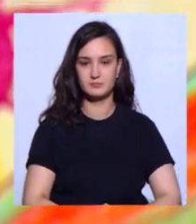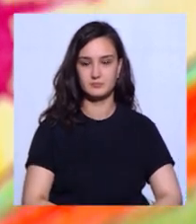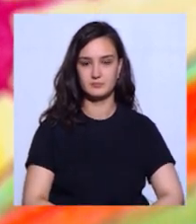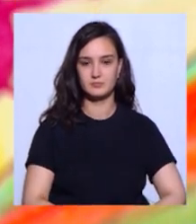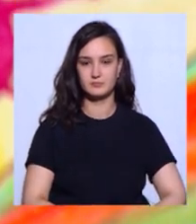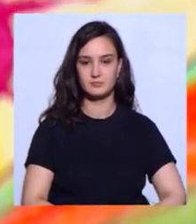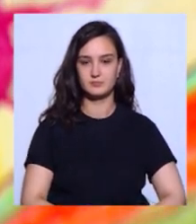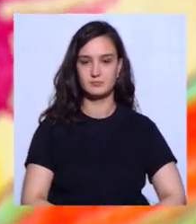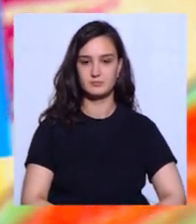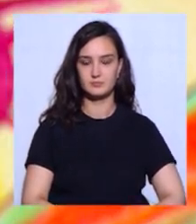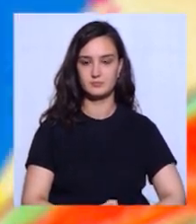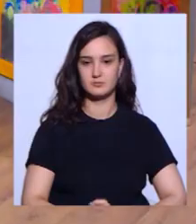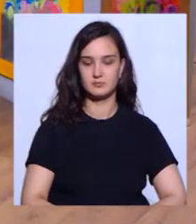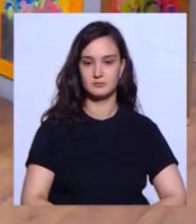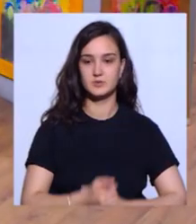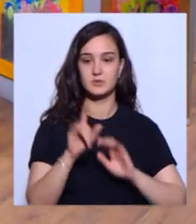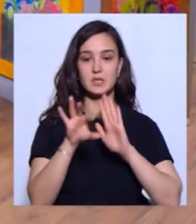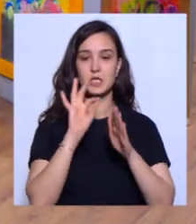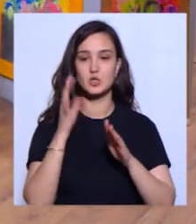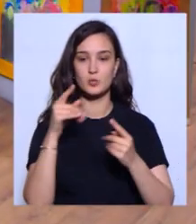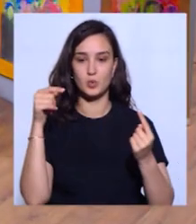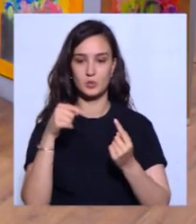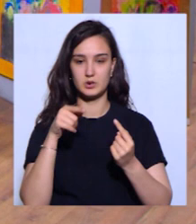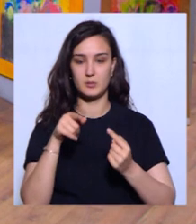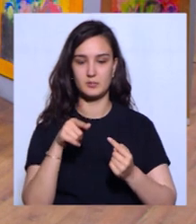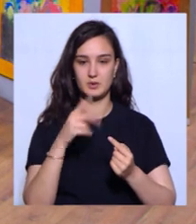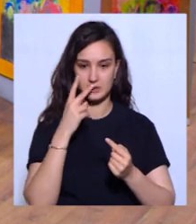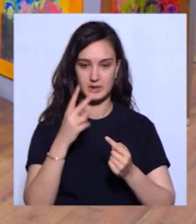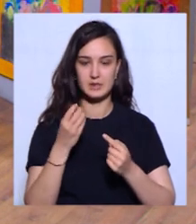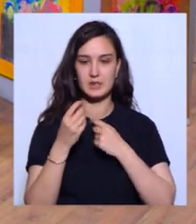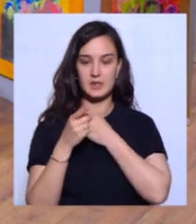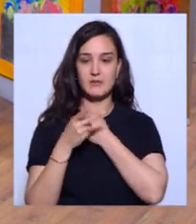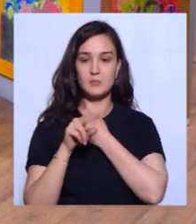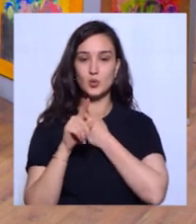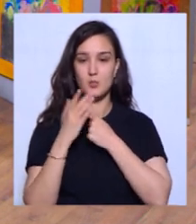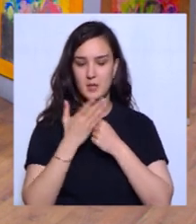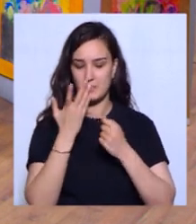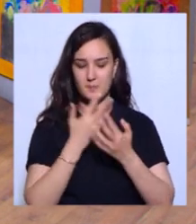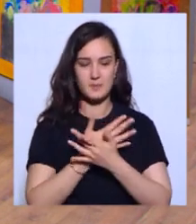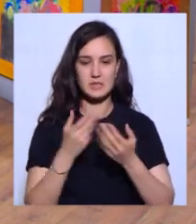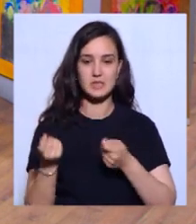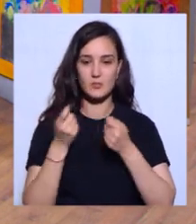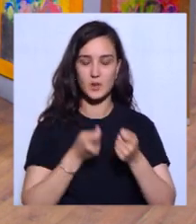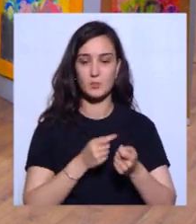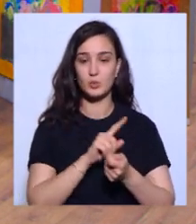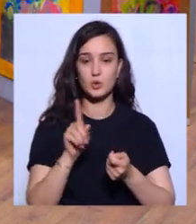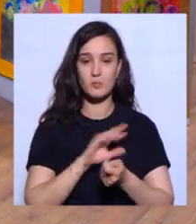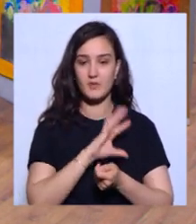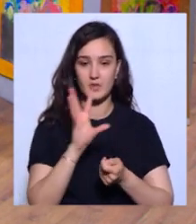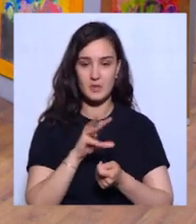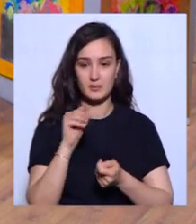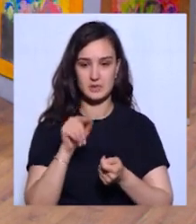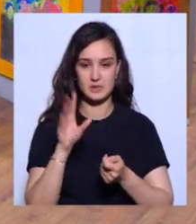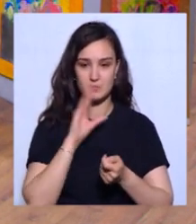თქვენ აირჩიეთ რომელი უხდება. ნახეთ კიდევ, იმიტომ აქ ამდენი ფერი წამოღებული, რომ ყველა ფერზე მოსინჯოთ. აი